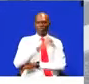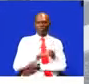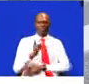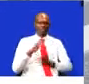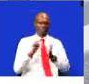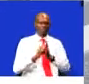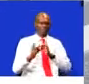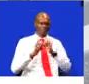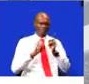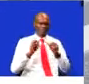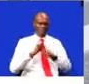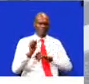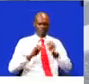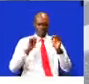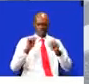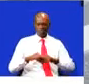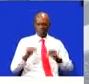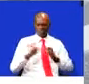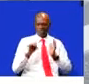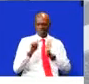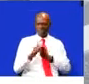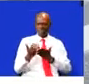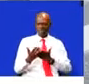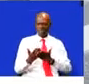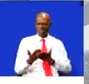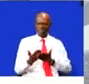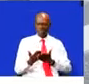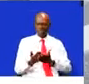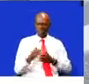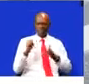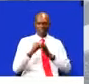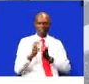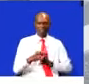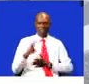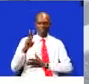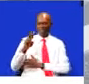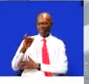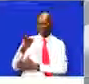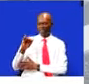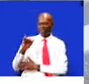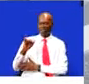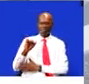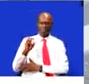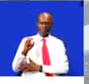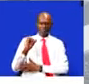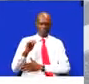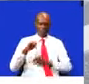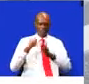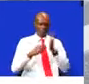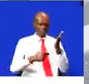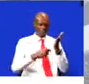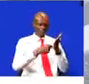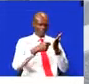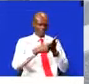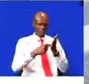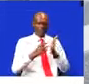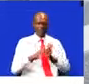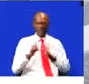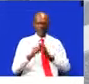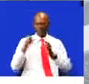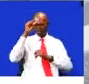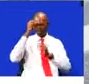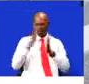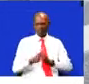twak e weche mag pur. Romo makamane obagi e gwenge mago ma Voi e kaunti ma Taita Taveta. Gavana